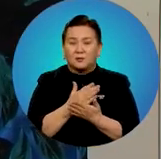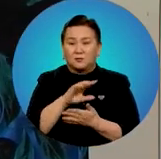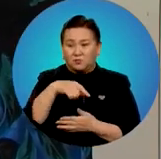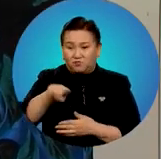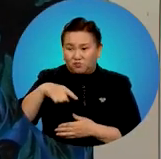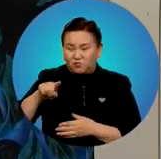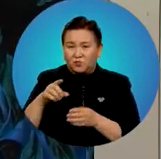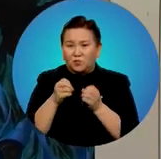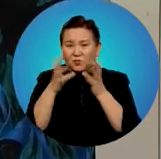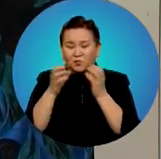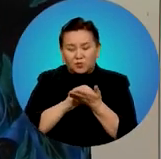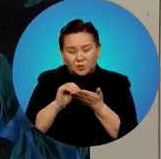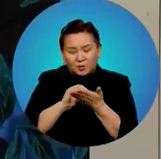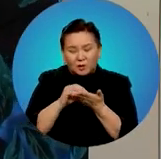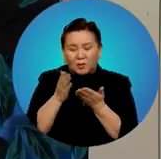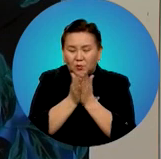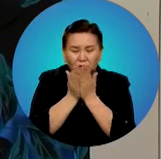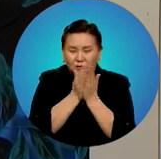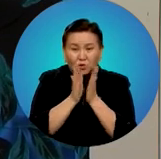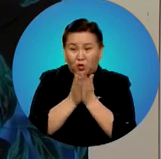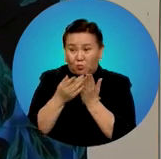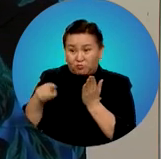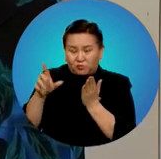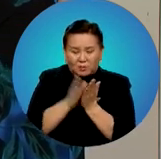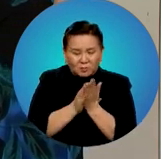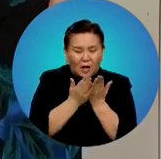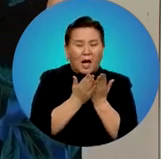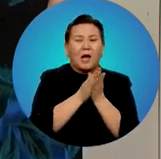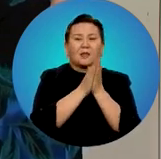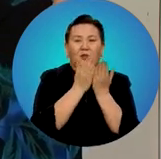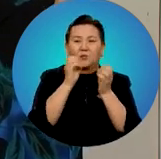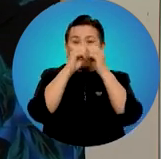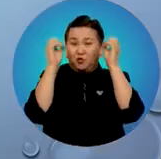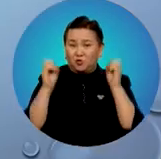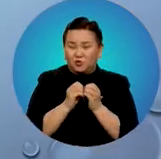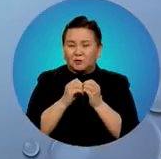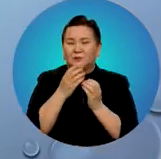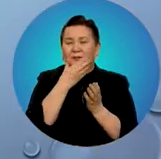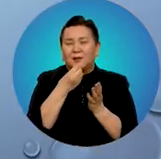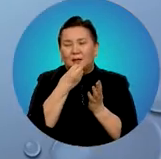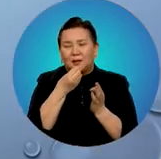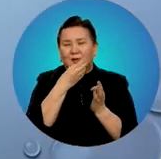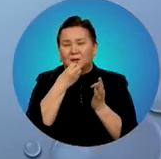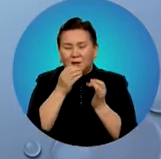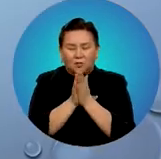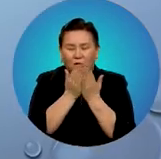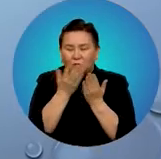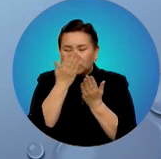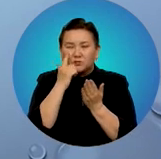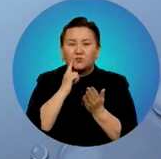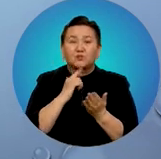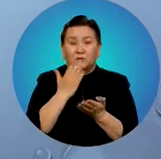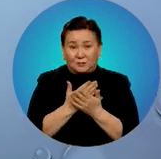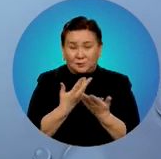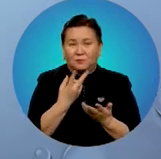түүний уран бүтээлийг уншиж танилцчих үед тэрний номын ертөнцөөр одоо аялж байгаа нь болохоор энэ мэт ийм сайхан сэтгэл төрүүлсэн байна. За